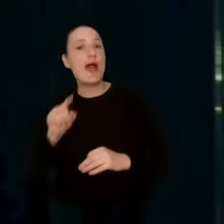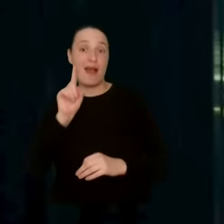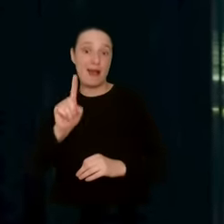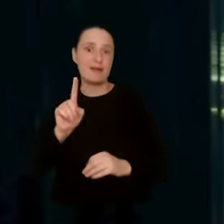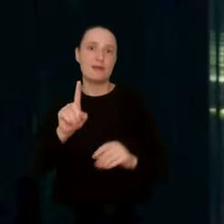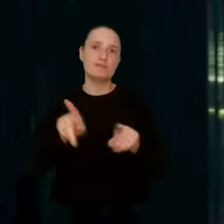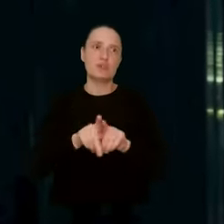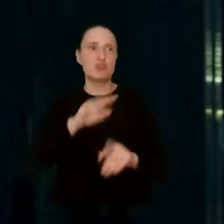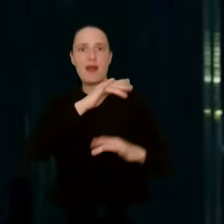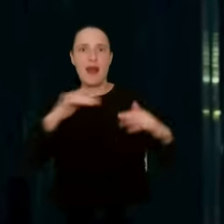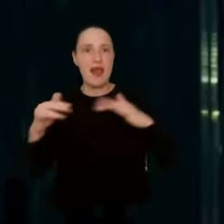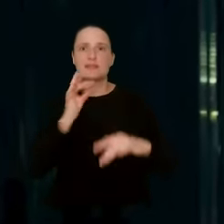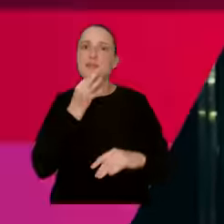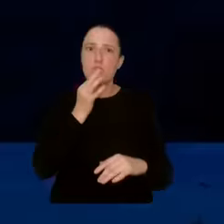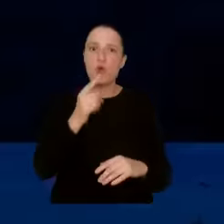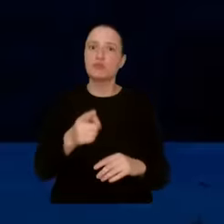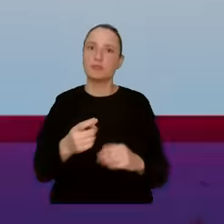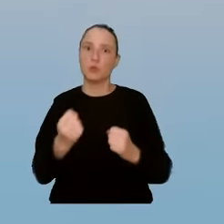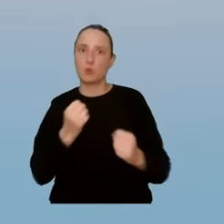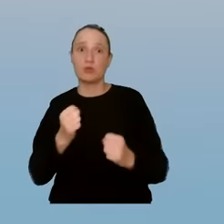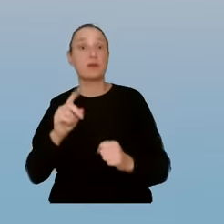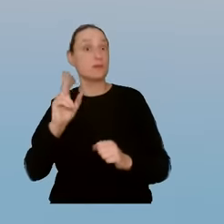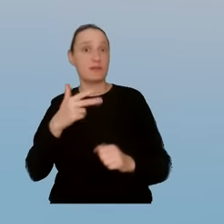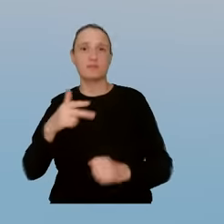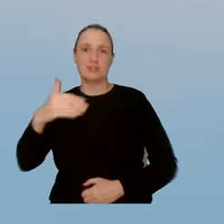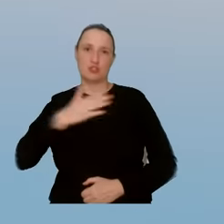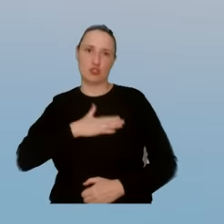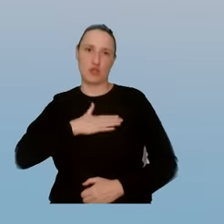Premiera w Stołecznym Teatrze WAM już w sobotę.